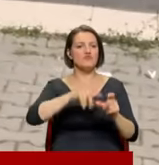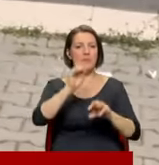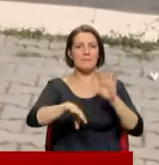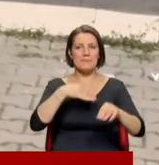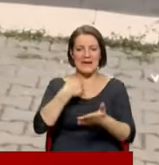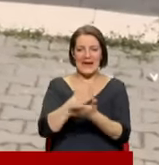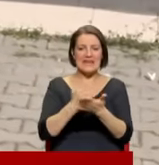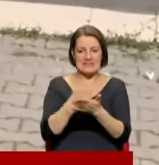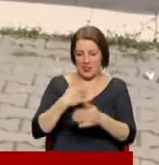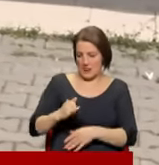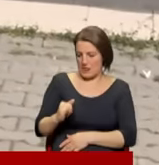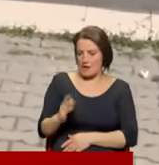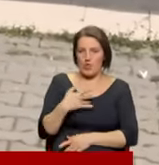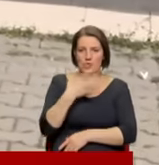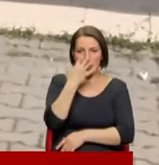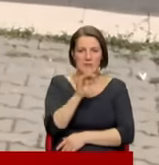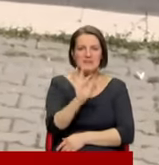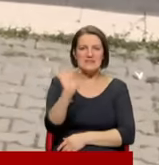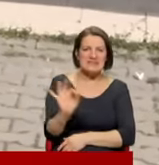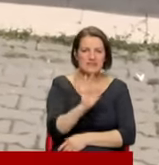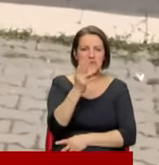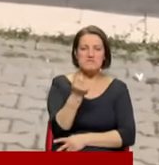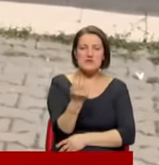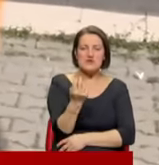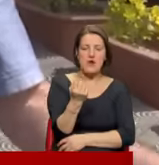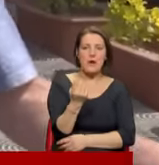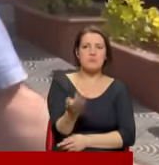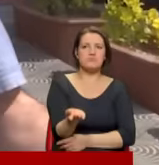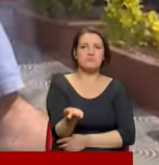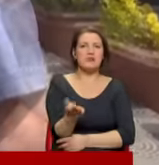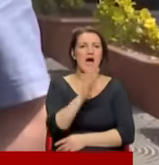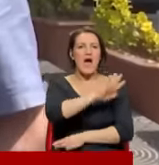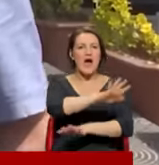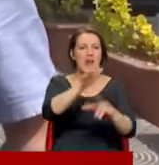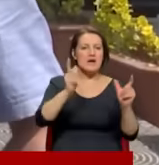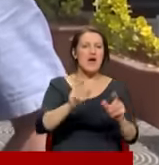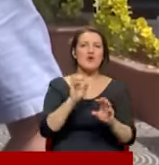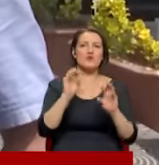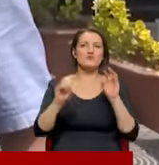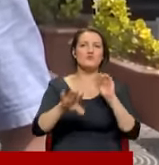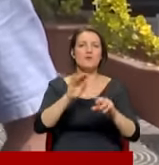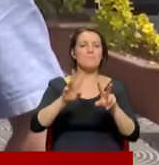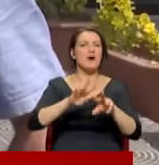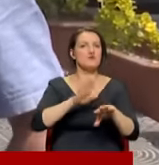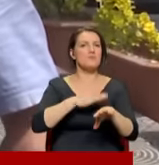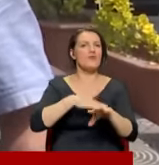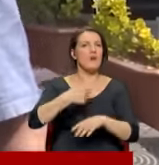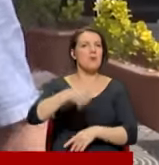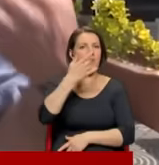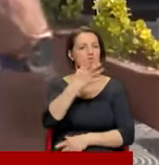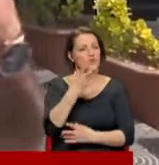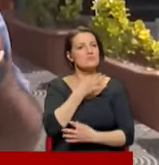yakınında biz nöbetçiyiz. Oradan sinekler vesaire mikroba karşıyız. Her taraf çöp. Sağ olsun Mansur Başkan çoğu yerde toplatmış onları